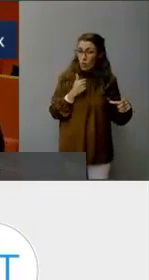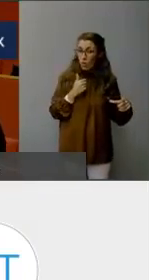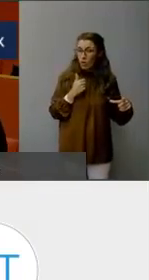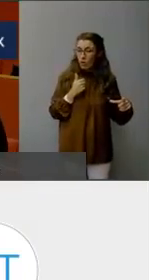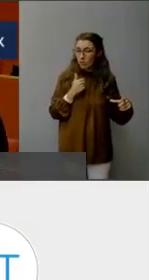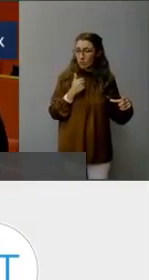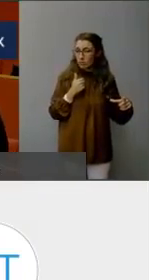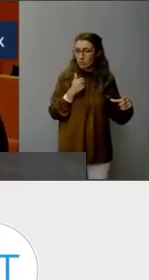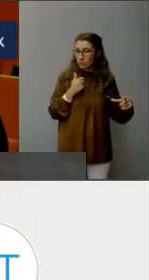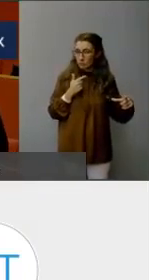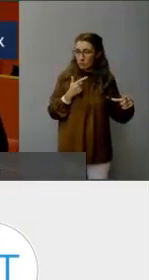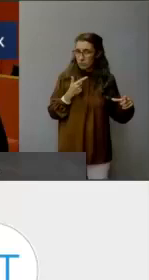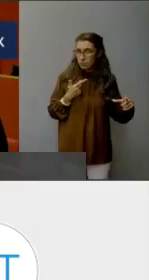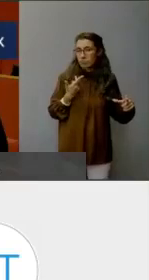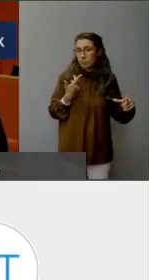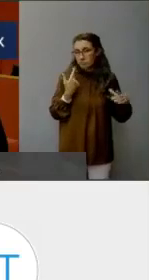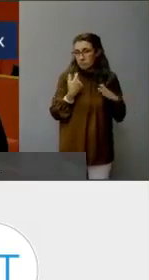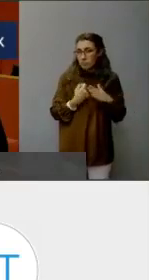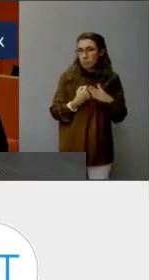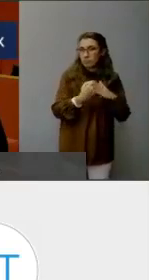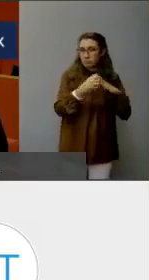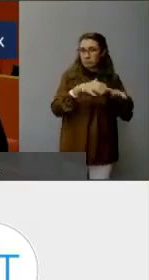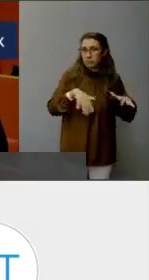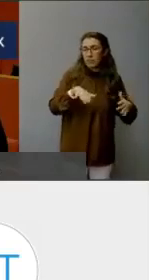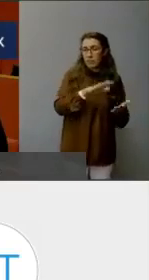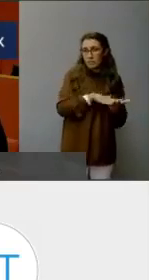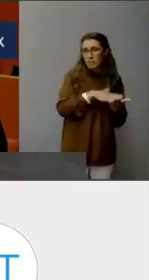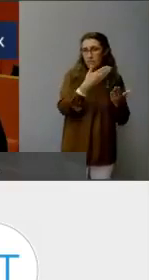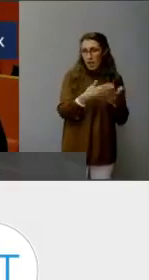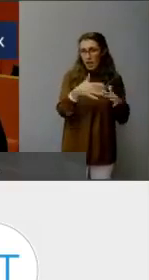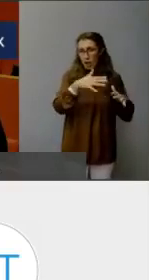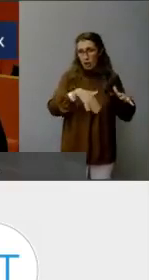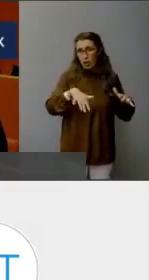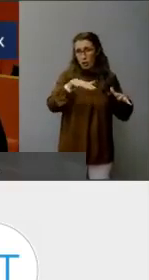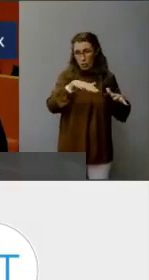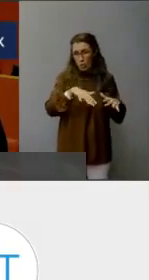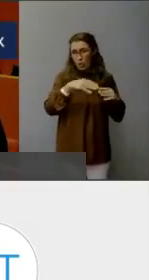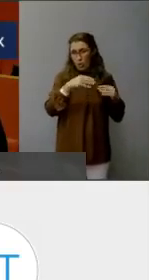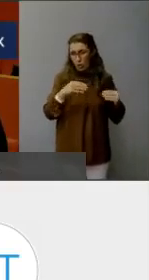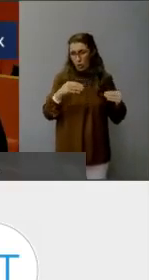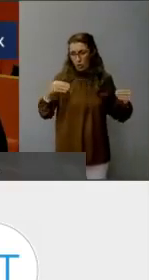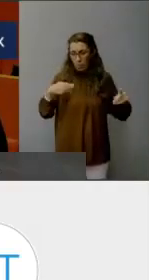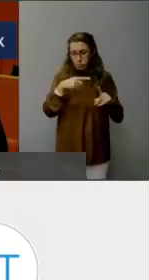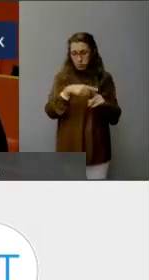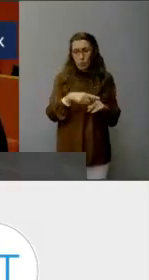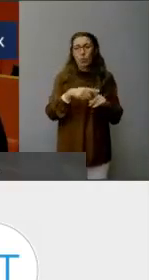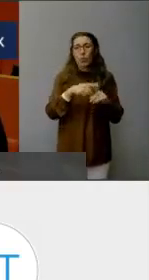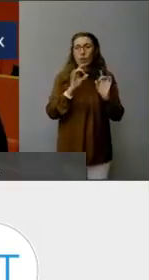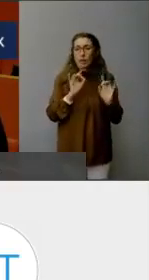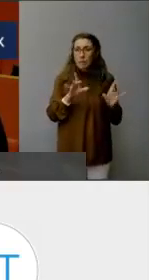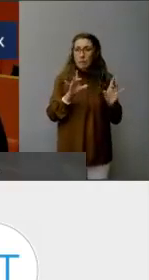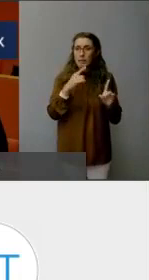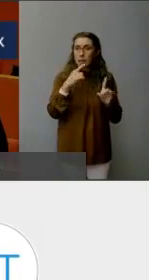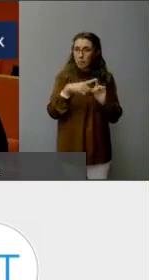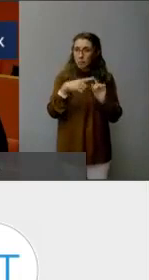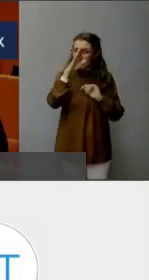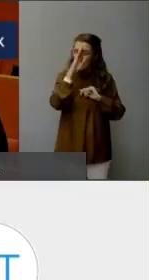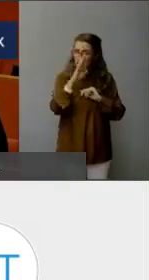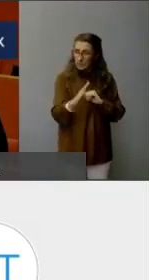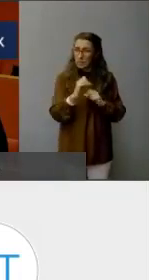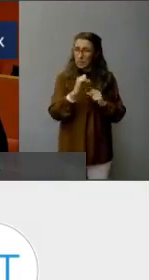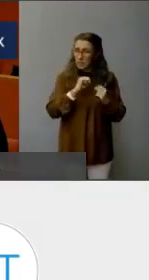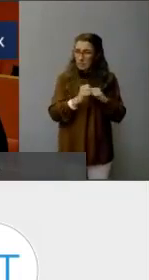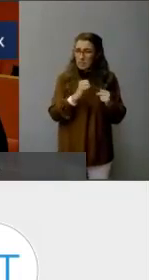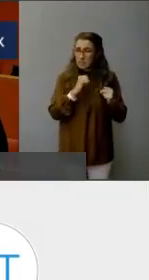questo aspetto sottolineamo i valori del lavoro dell'intraprendenza e della libertà custodendo promuovendo e